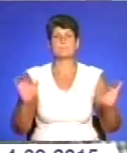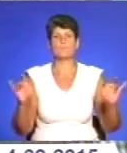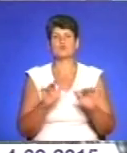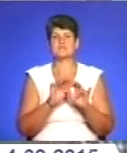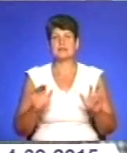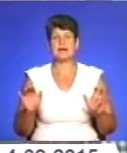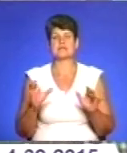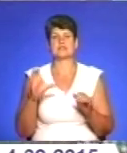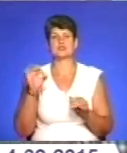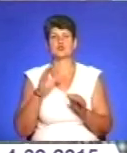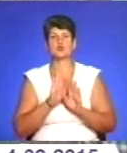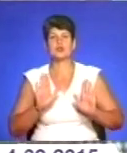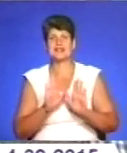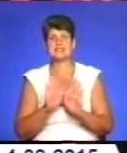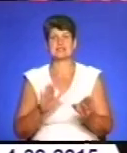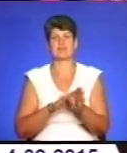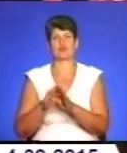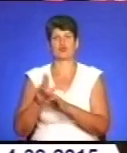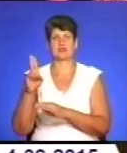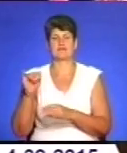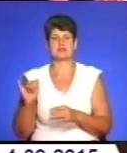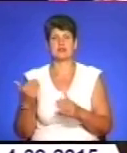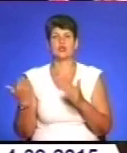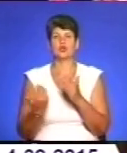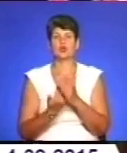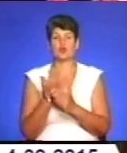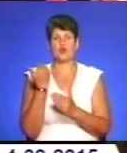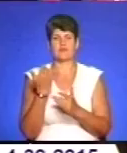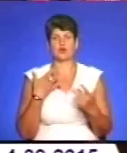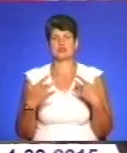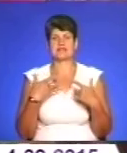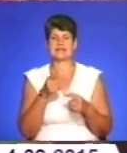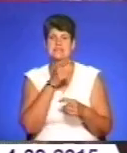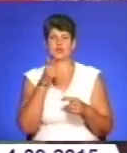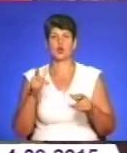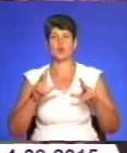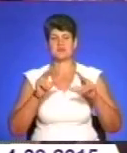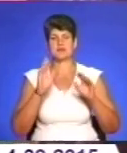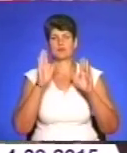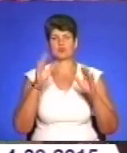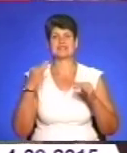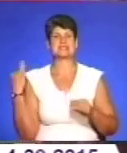і солістів хороших, і виконавців. Новий 76-й концертний сезон обіцяє бути